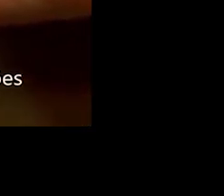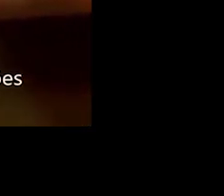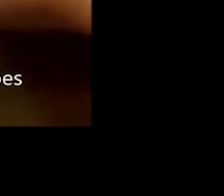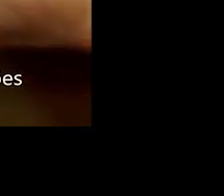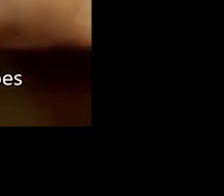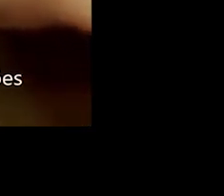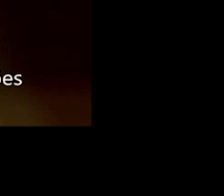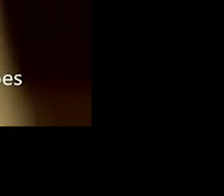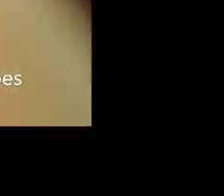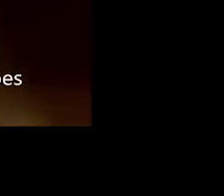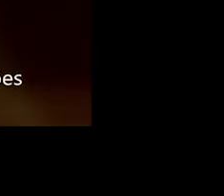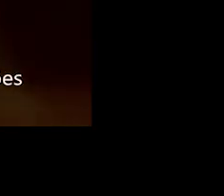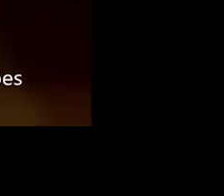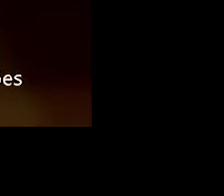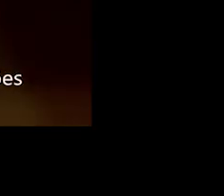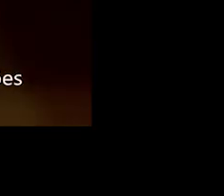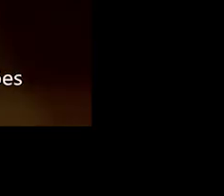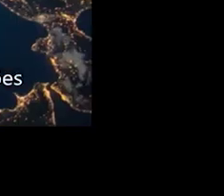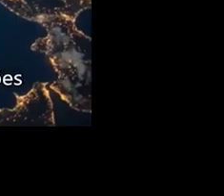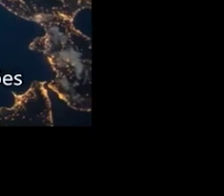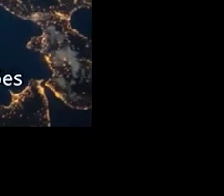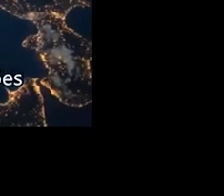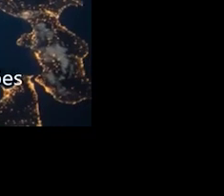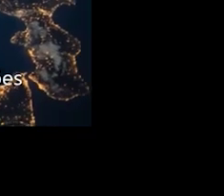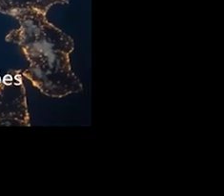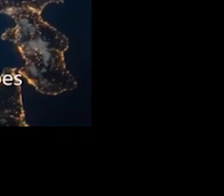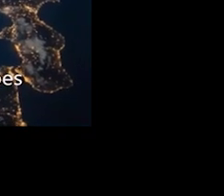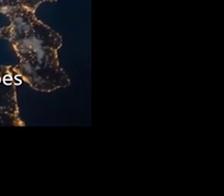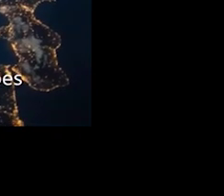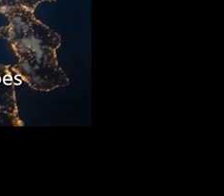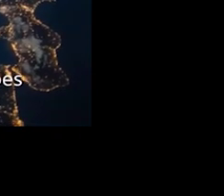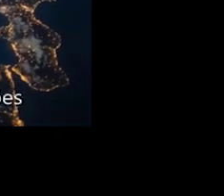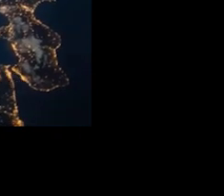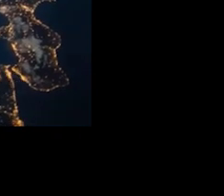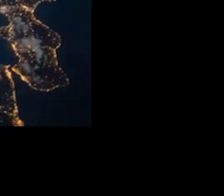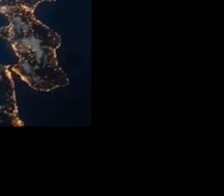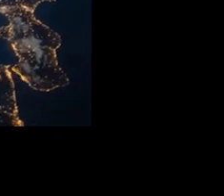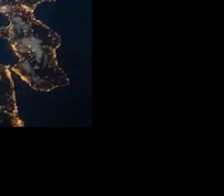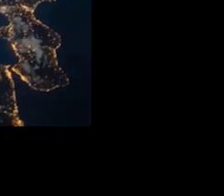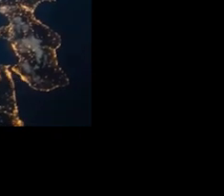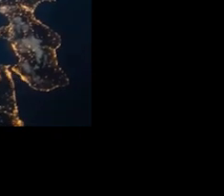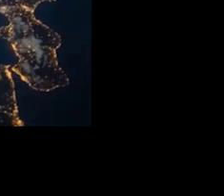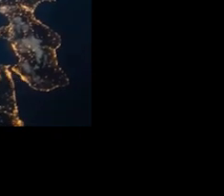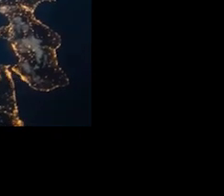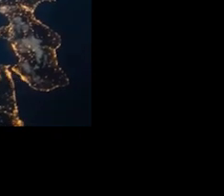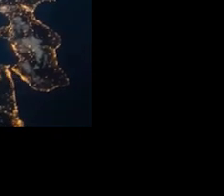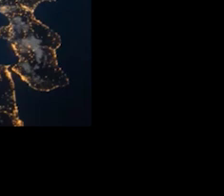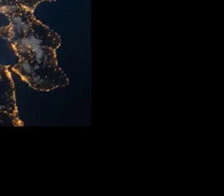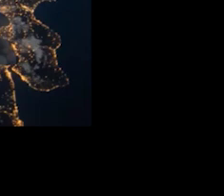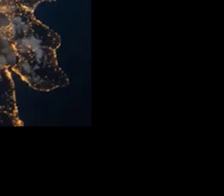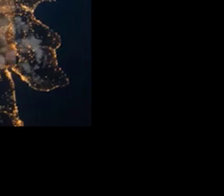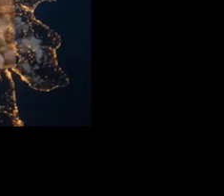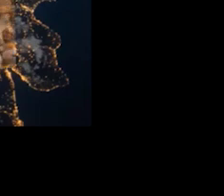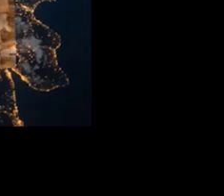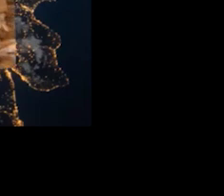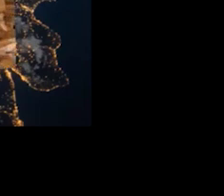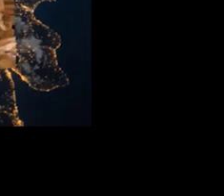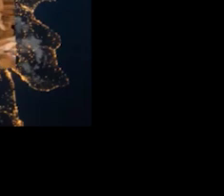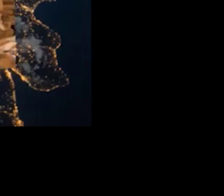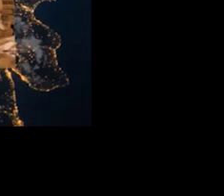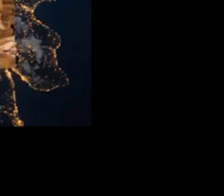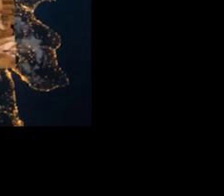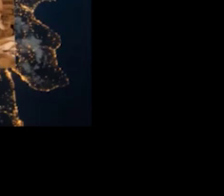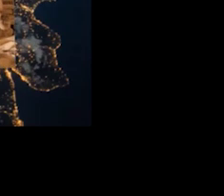della Cucina Italiana e le varie celebrazioni e ricorrenze culturali, ci proponiamo di migliorare sempre